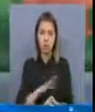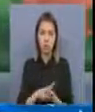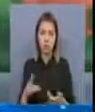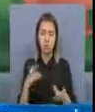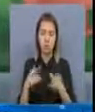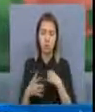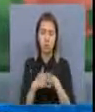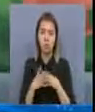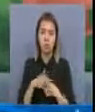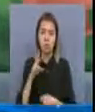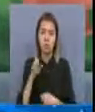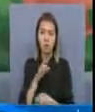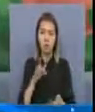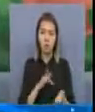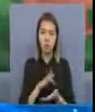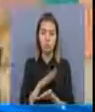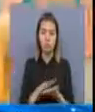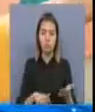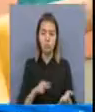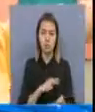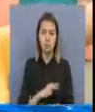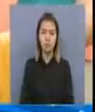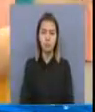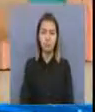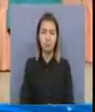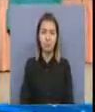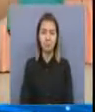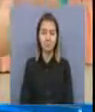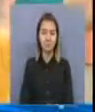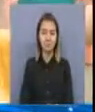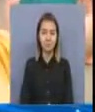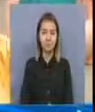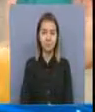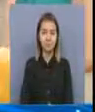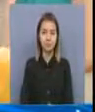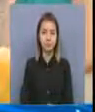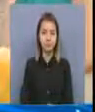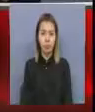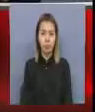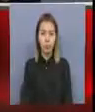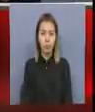фестиваль Көкшетаудан Тараз қаласына жол тартты. Мақпал Айбабина, Данияр Жұмағұлов, Көкше ақпарат.